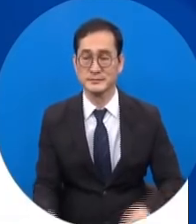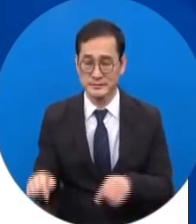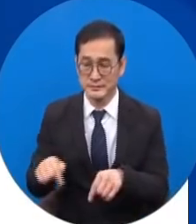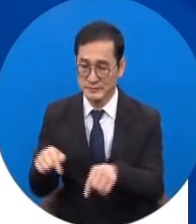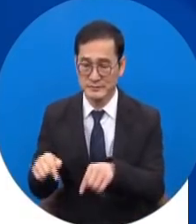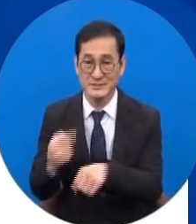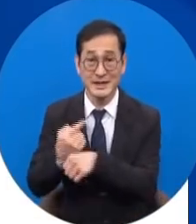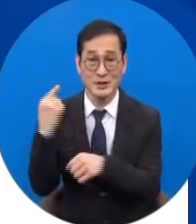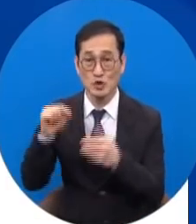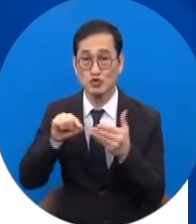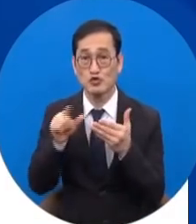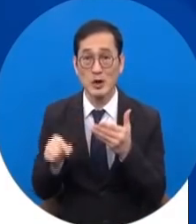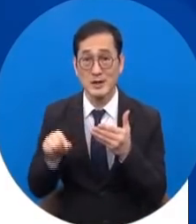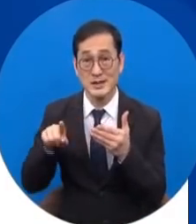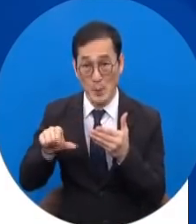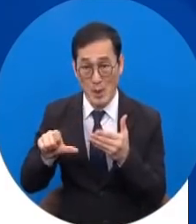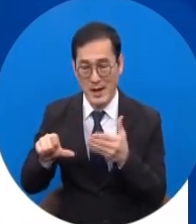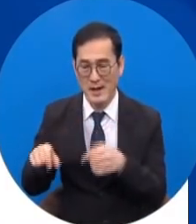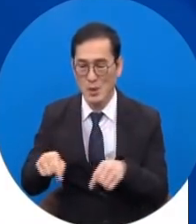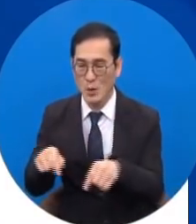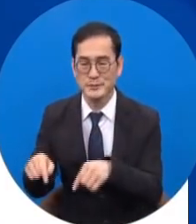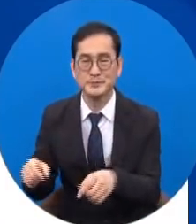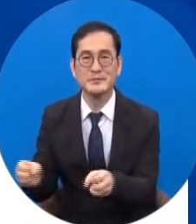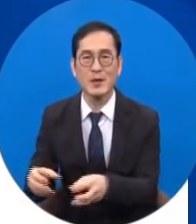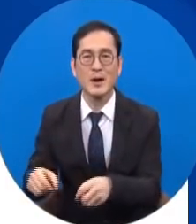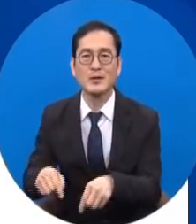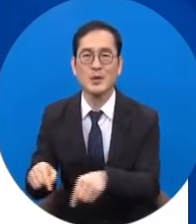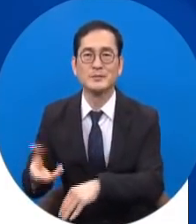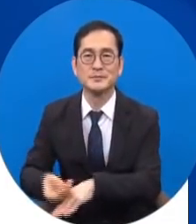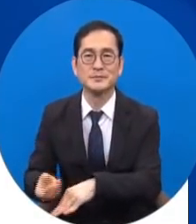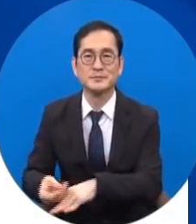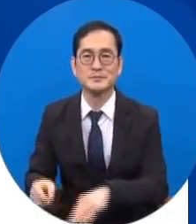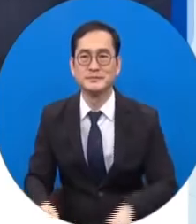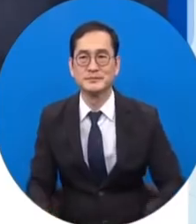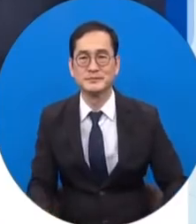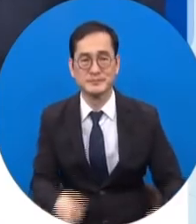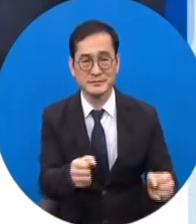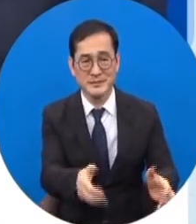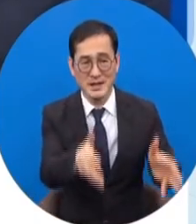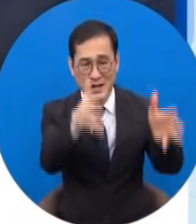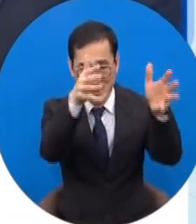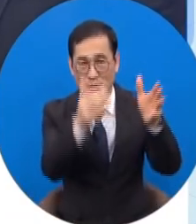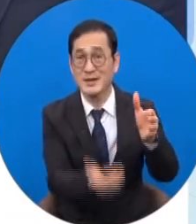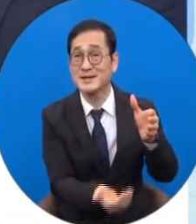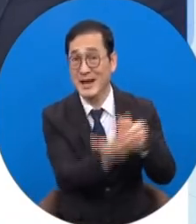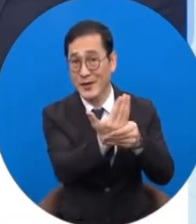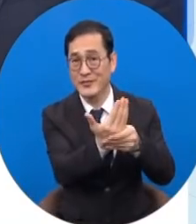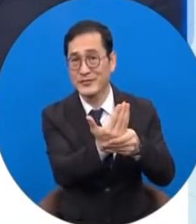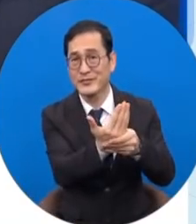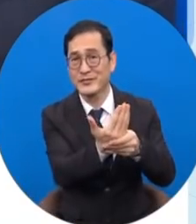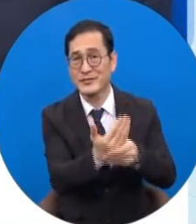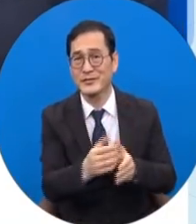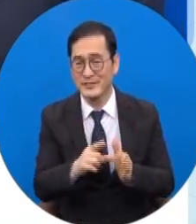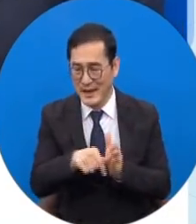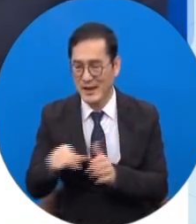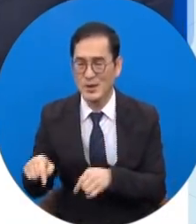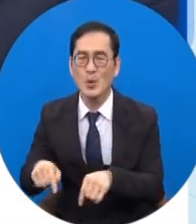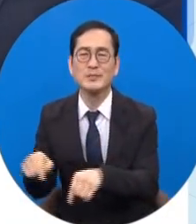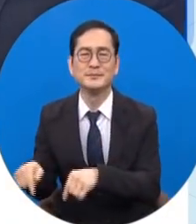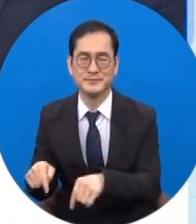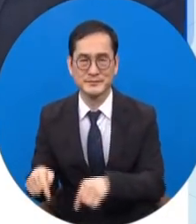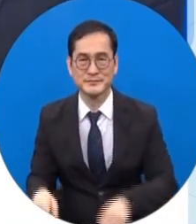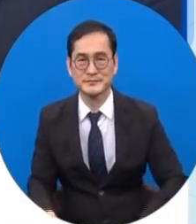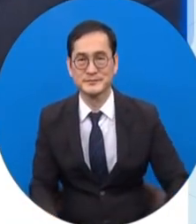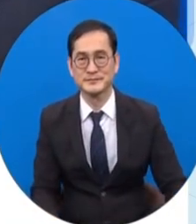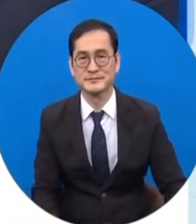15일 녹취록 입니다 작년 9월 15일 입에 이제 대장동 사건 과정에서 굉장히 국민 여론이 안 좋을 때 그때 이제 녹음이 된 것이구요